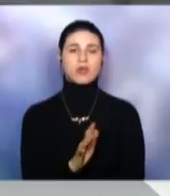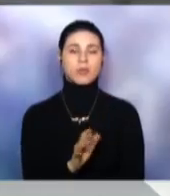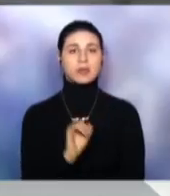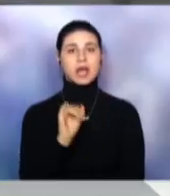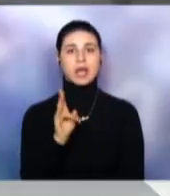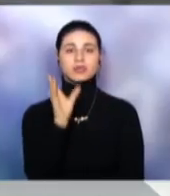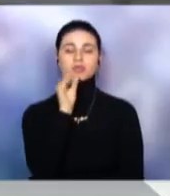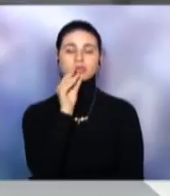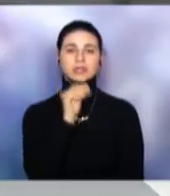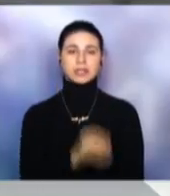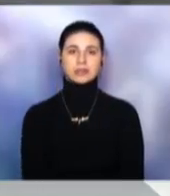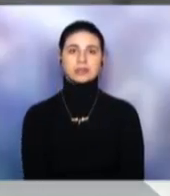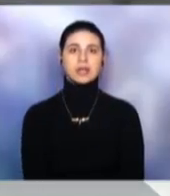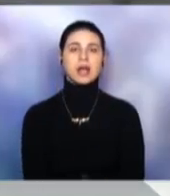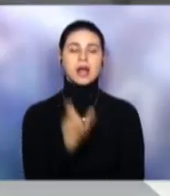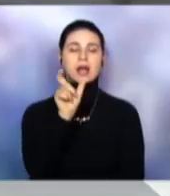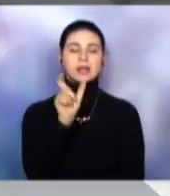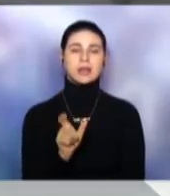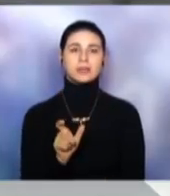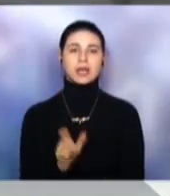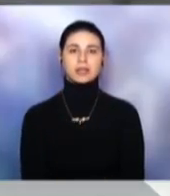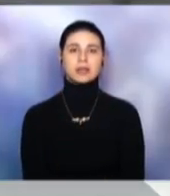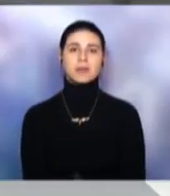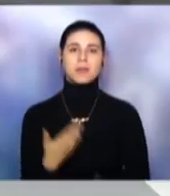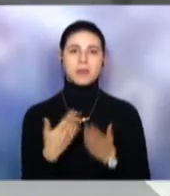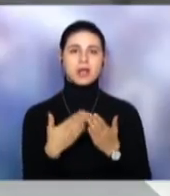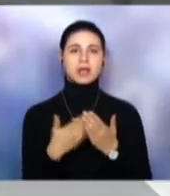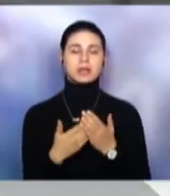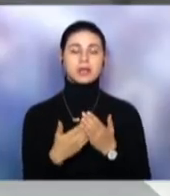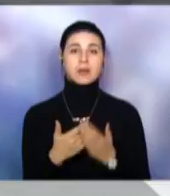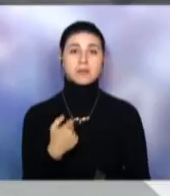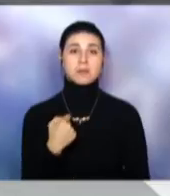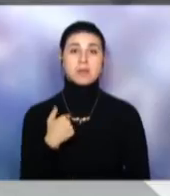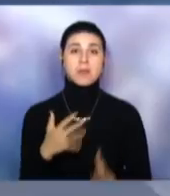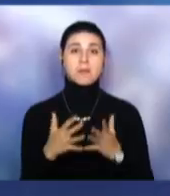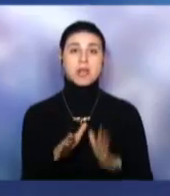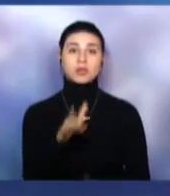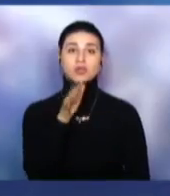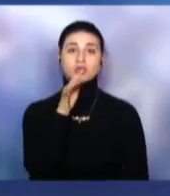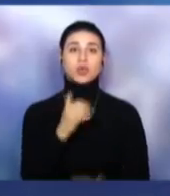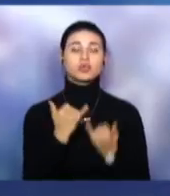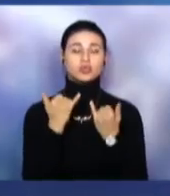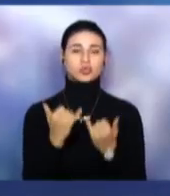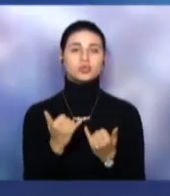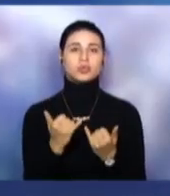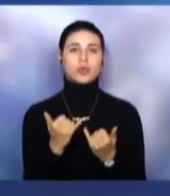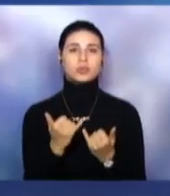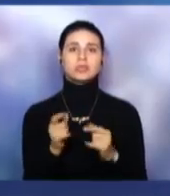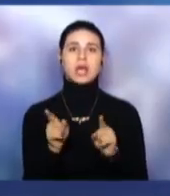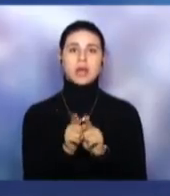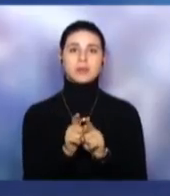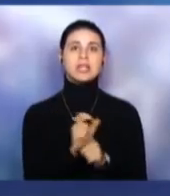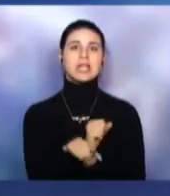ან როდესაც ადამიანი მაგალითად გაცილებით მეტ დროს უთმობს ეგრეთ